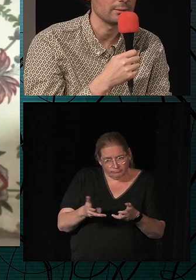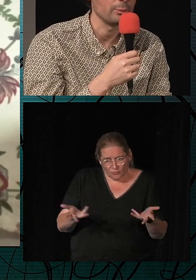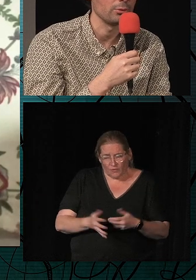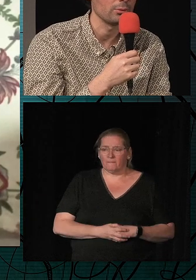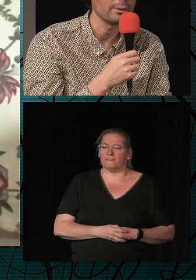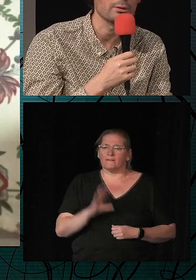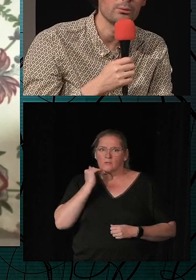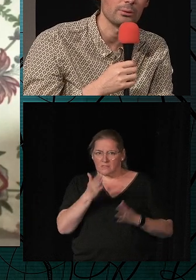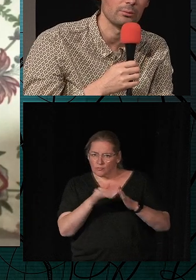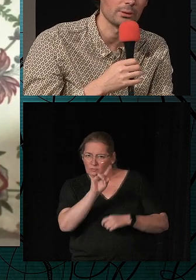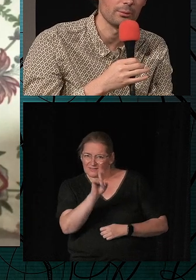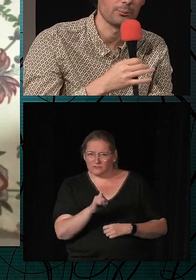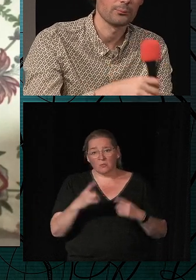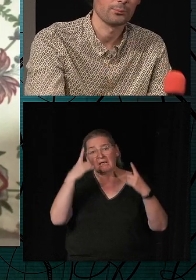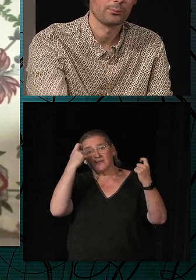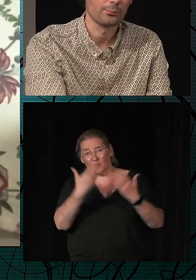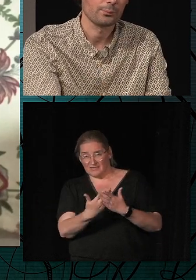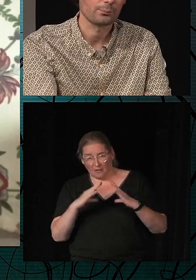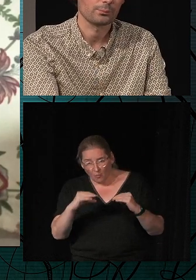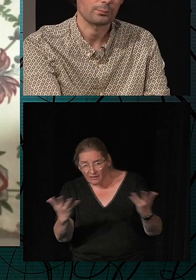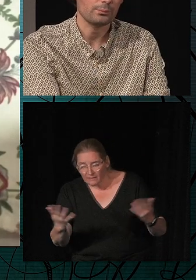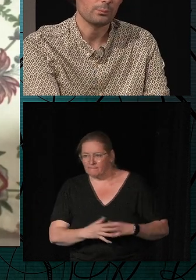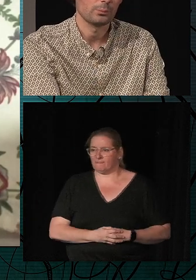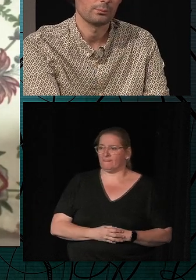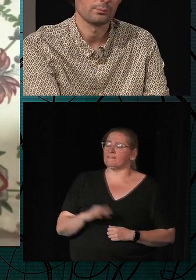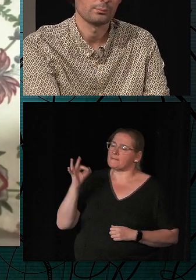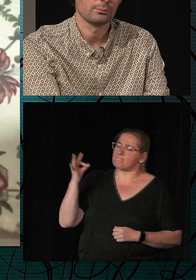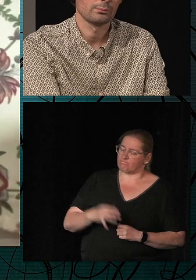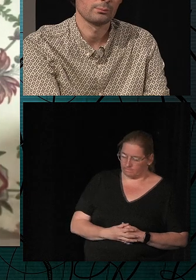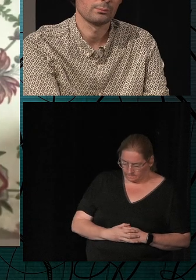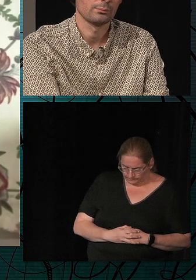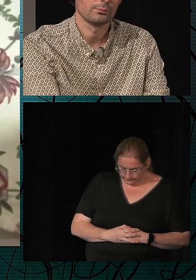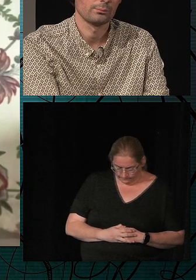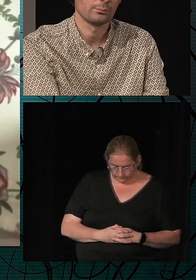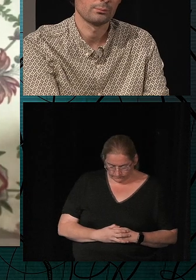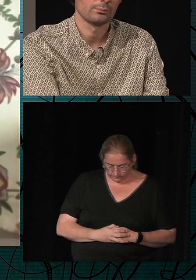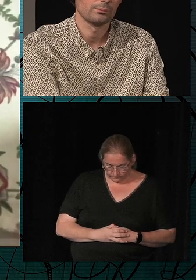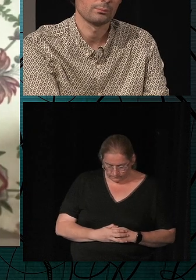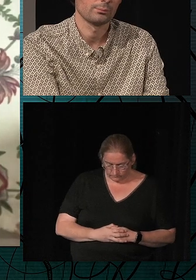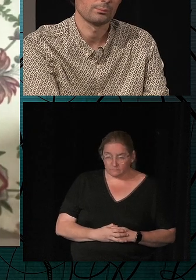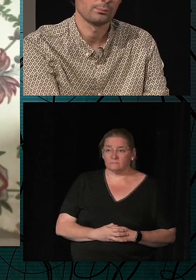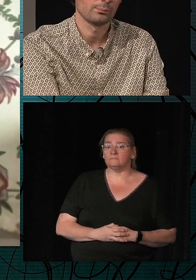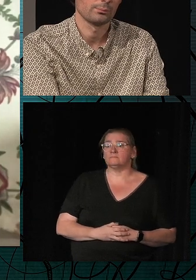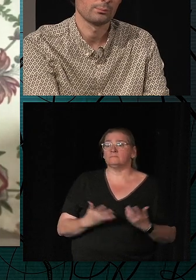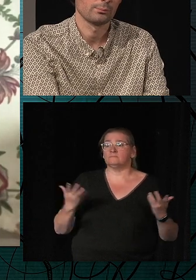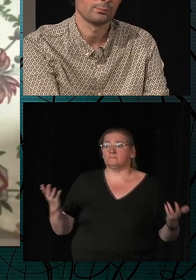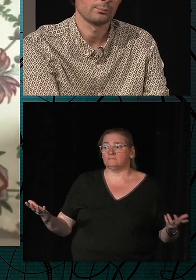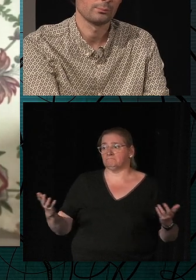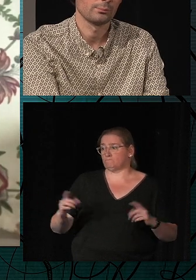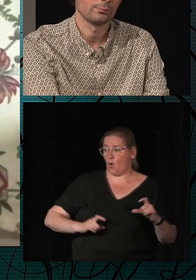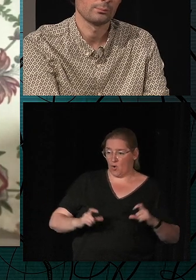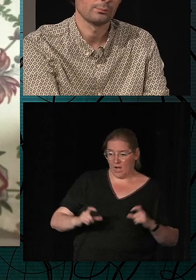que je demandais c'était plutôt oui vas-y la tu ou j'ai un truc en fait en game studies j'ai des